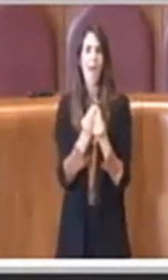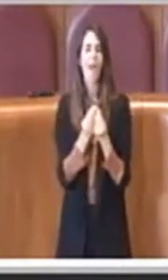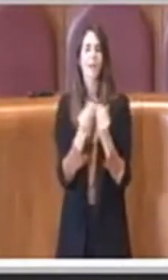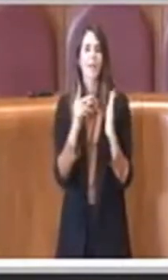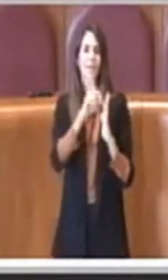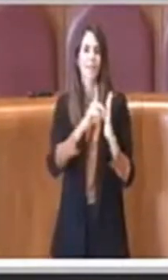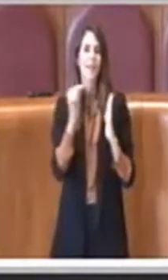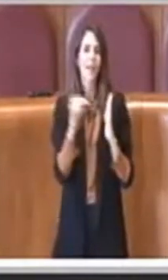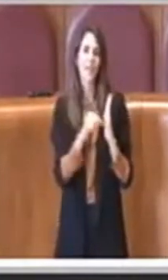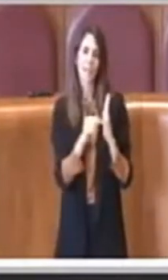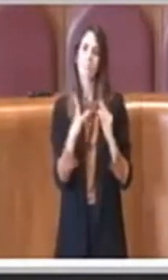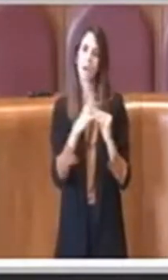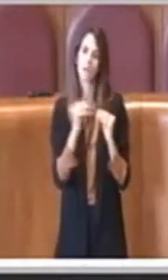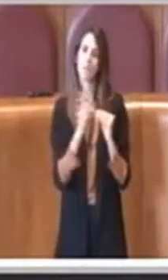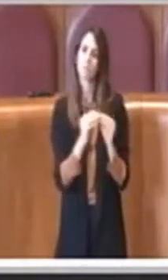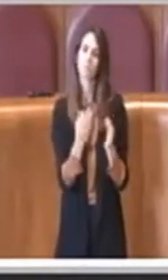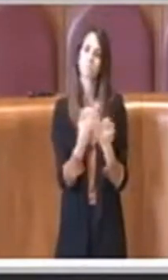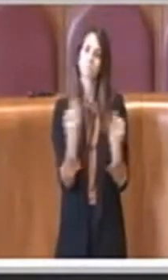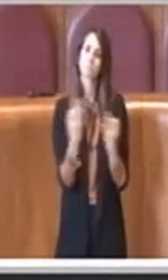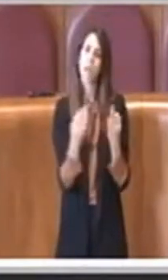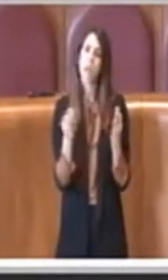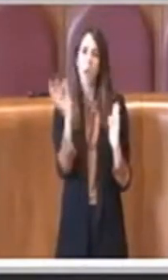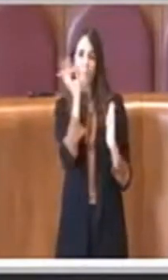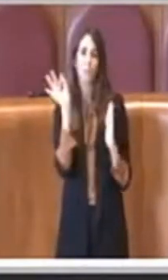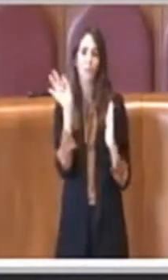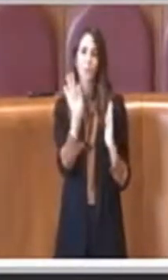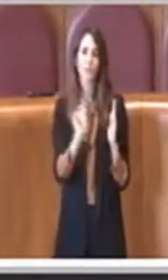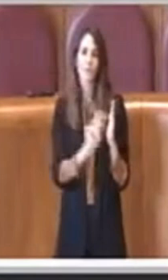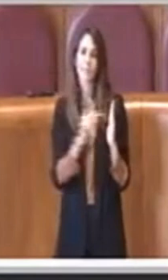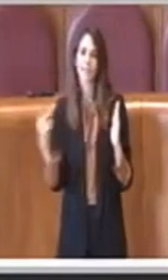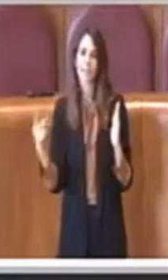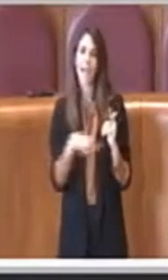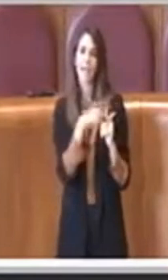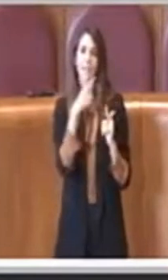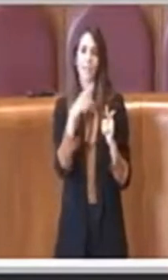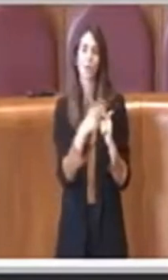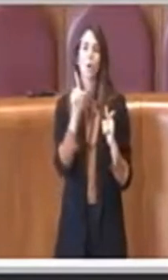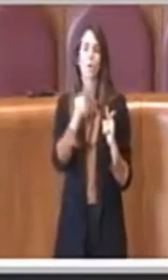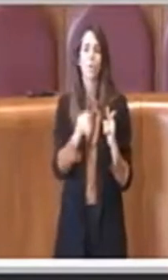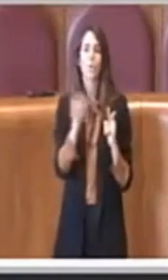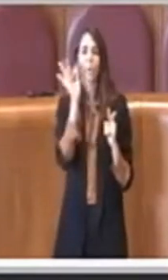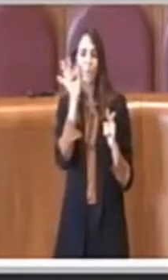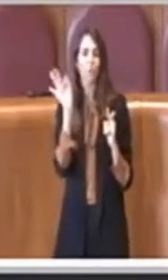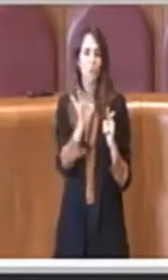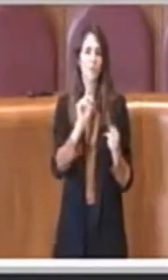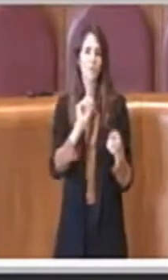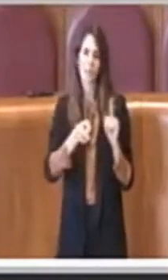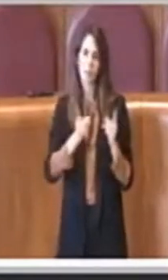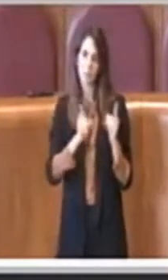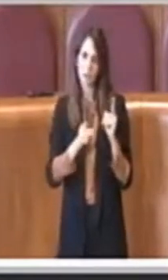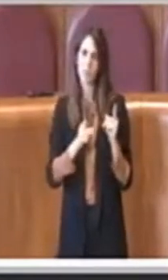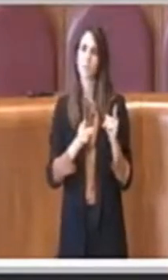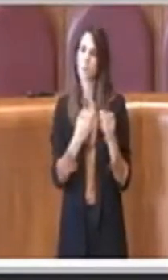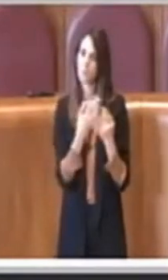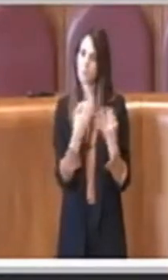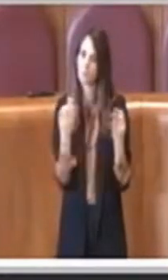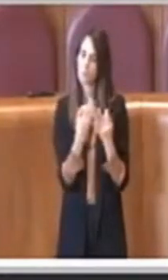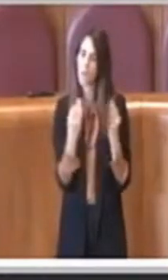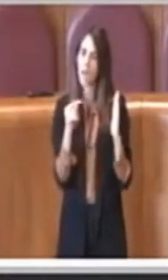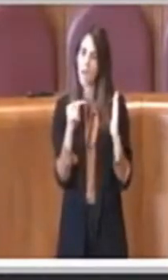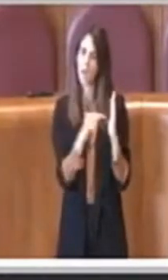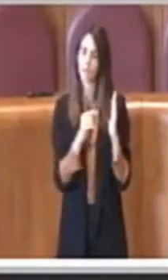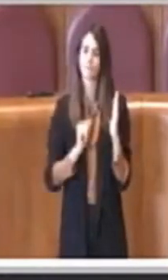una delibera ben fatta dal punto di vista tecnico e anche dal punto di vista politico. Intanto